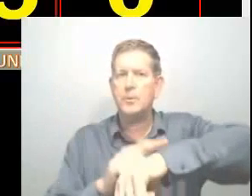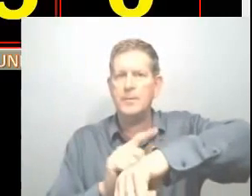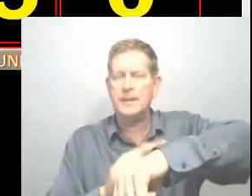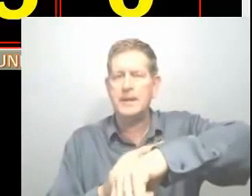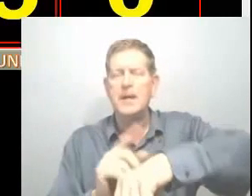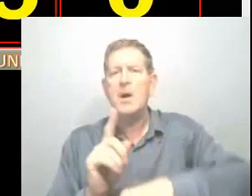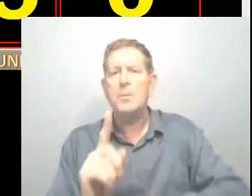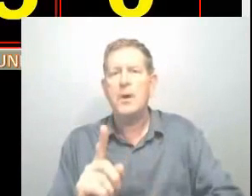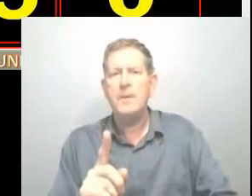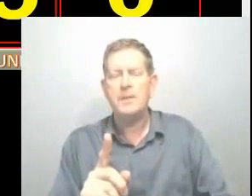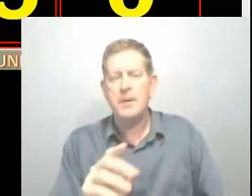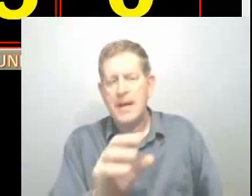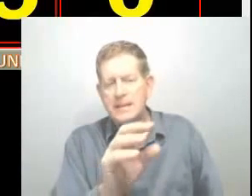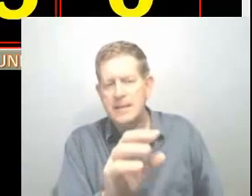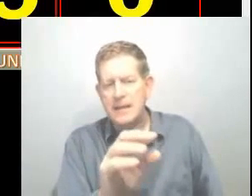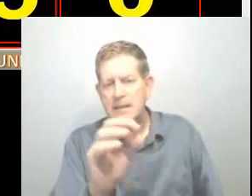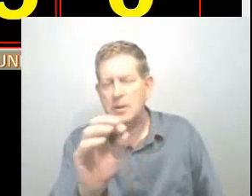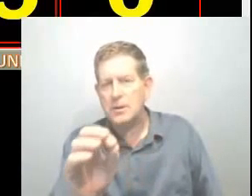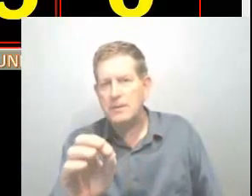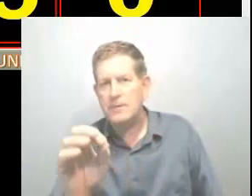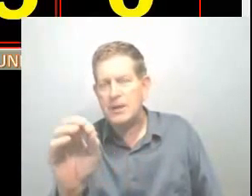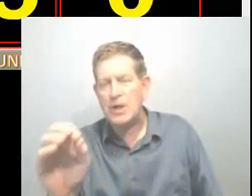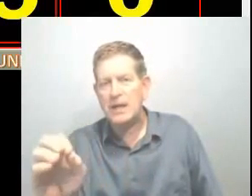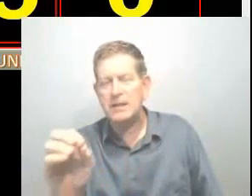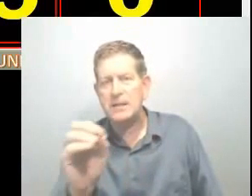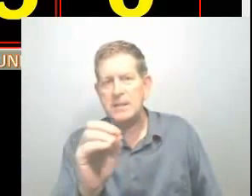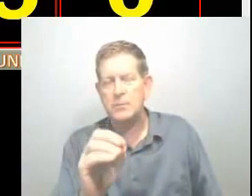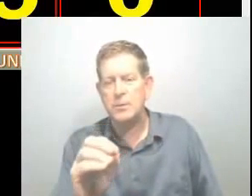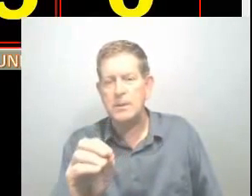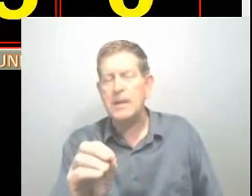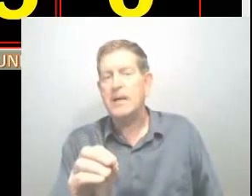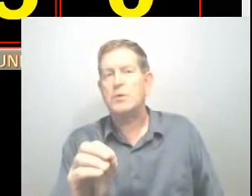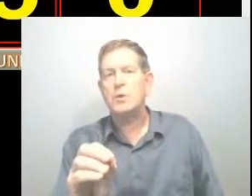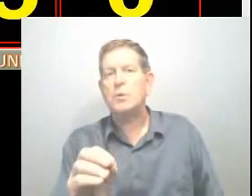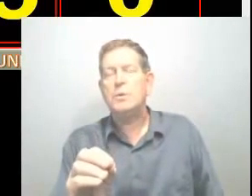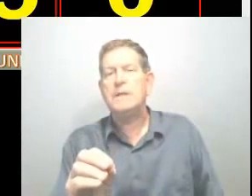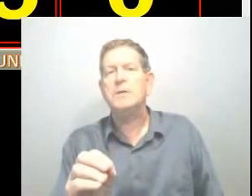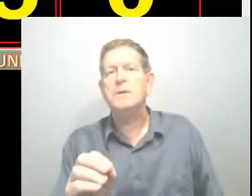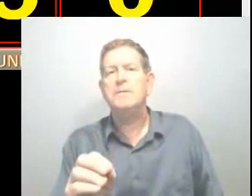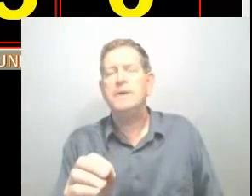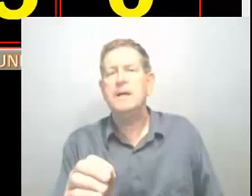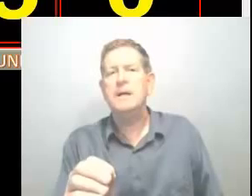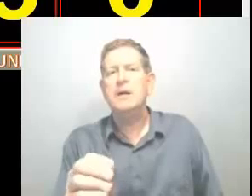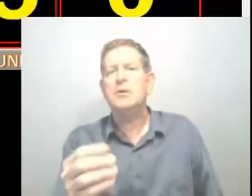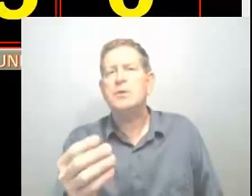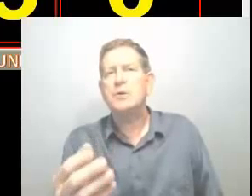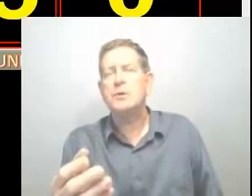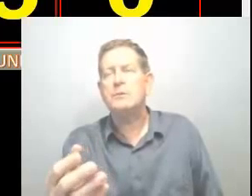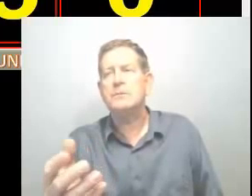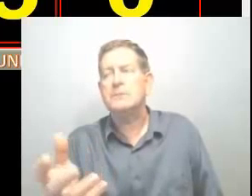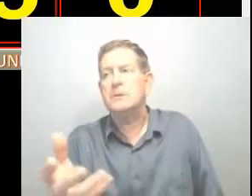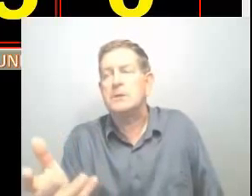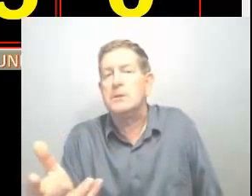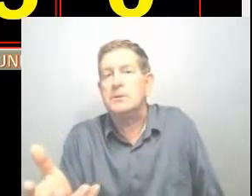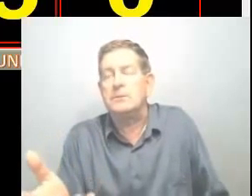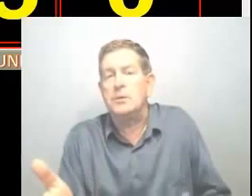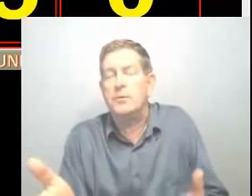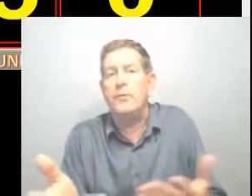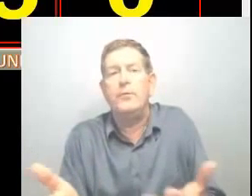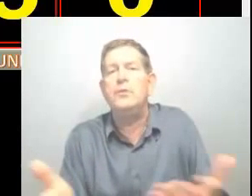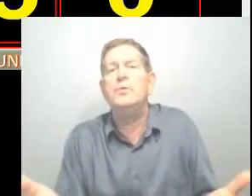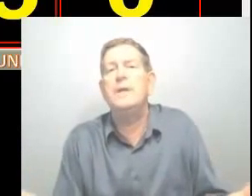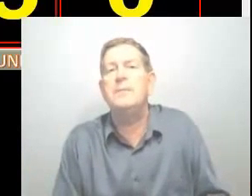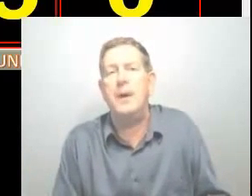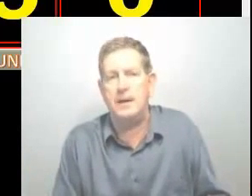avant de vous chronométrer, premièrement, essayez d'identifier chacun de ces mots et surtout d'identifier ceux